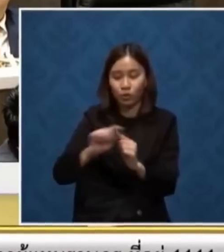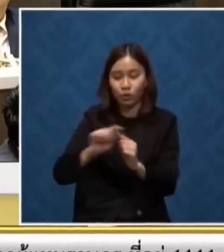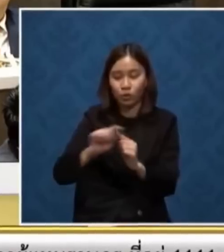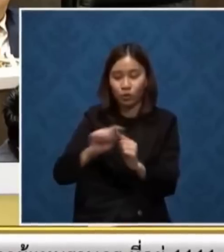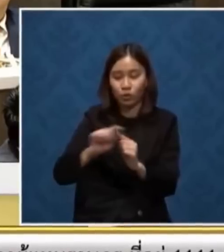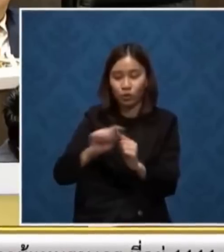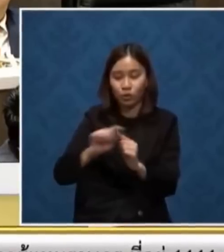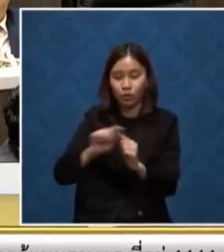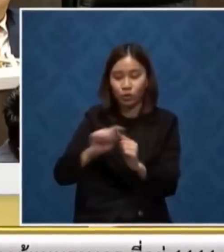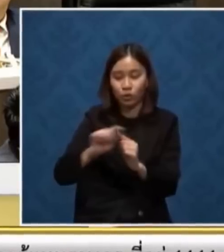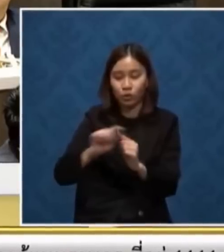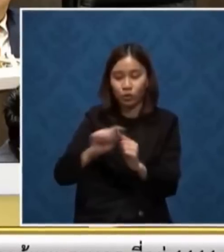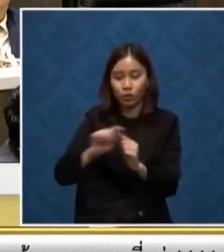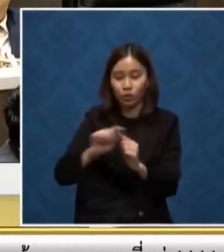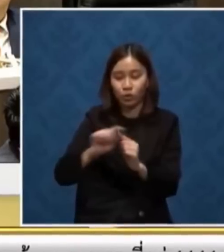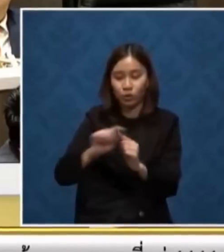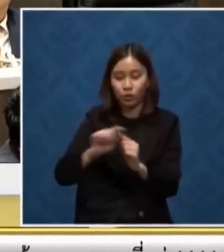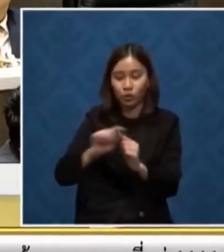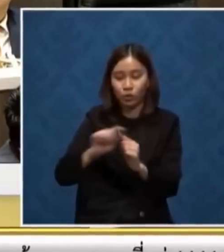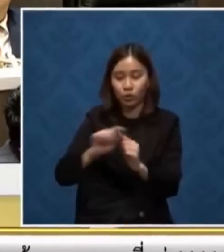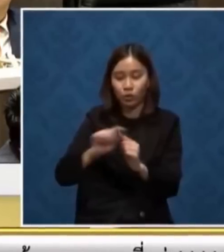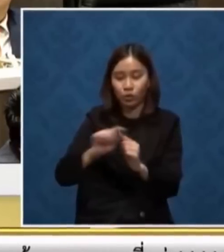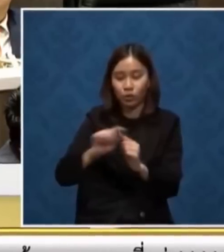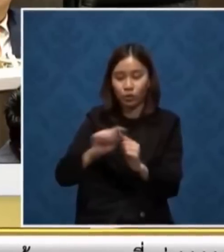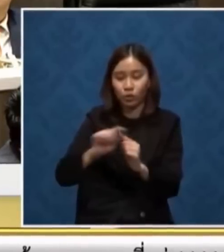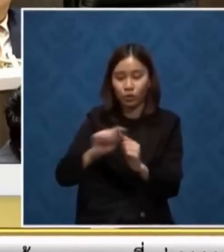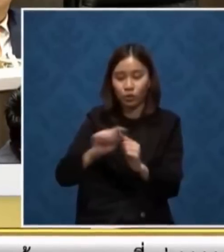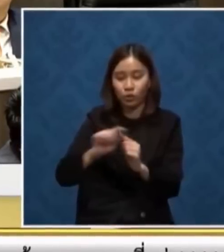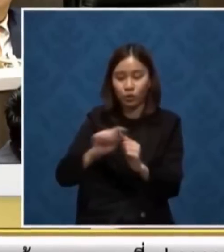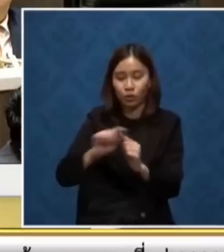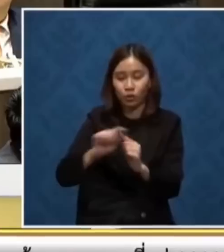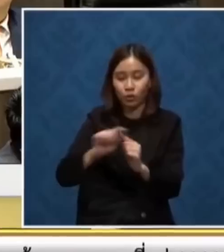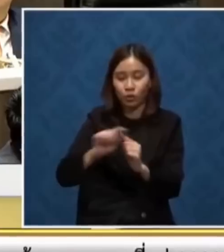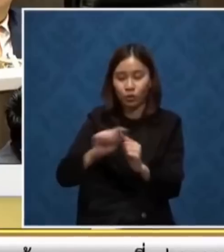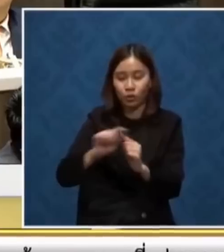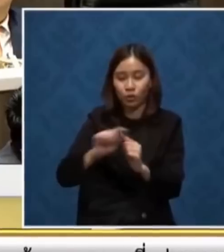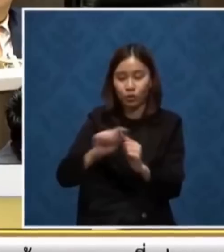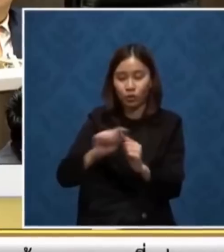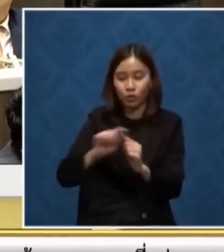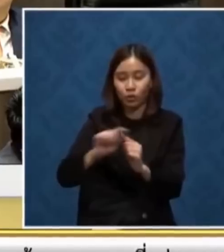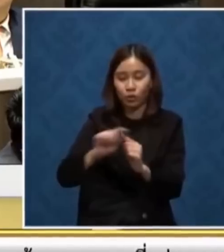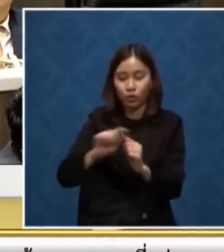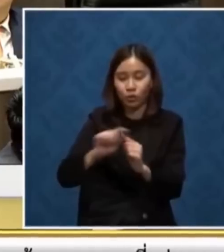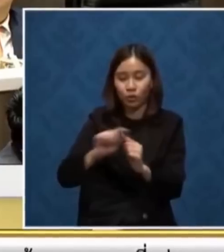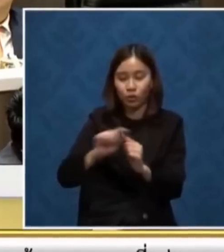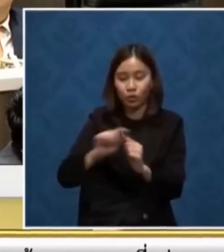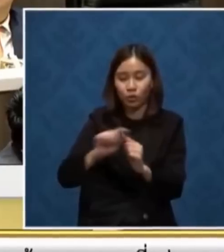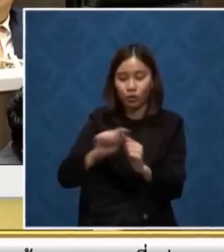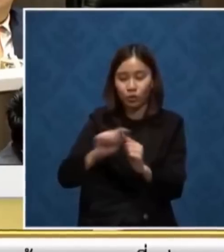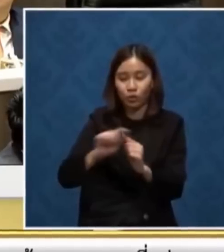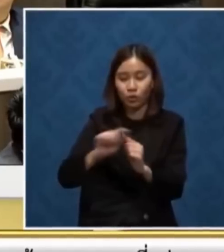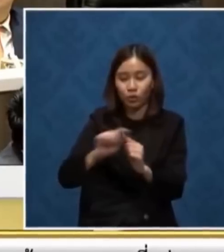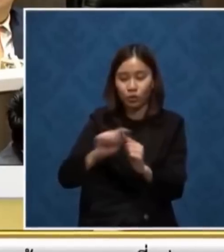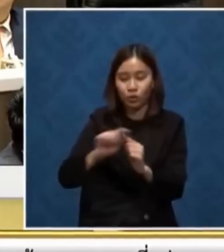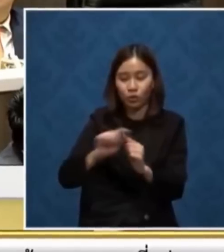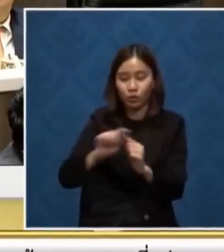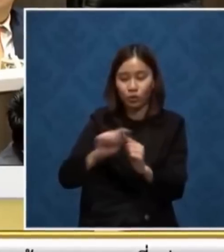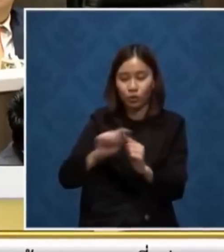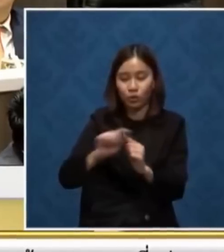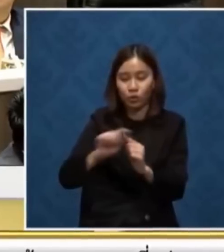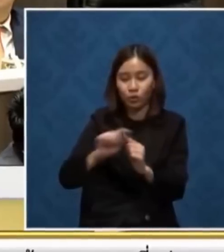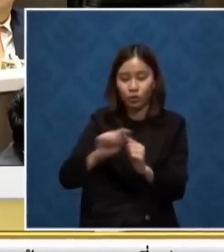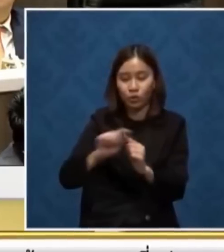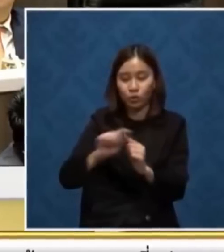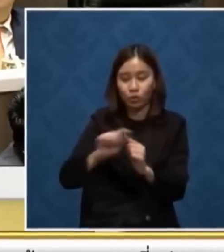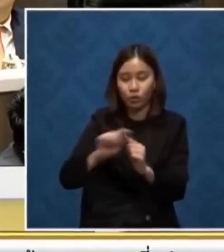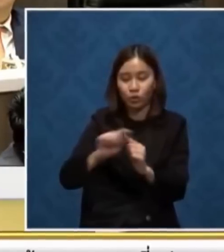อบด้วยหรือยังไงฮะพอเห็นว่ากรมน.ภาค3แล้วไม่ตามเรื่องนะฮะสาเหตุนะครับผมว่าที่รู้อยู่แก่ใจ